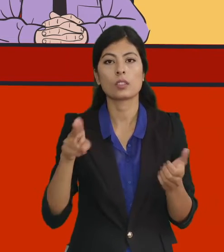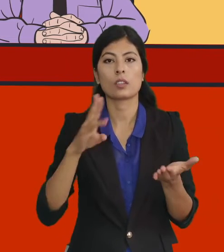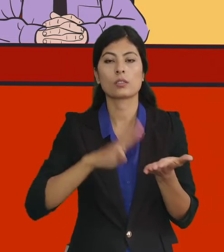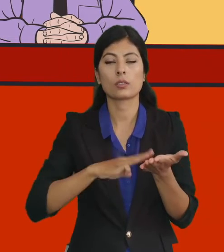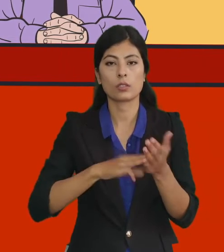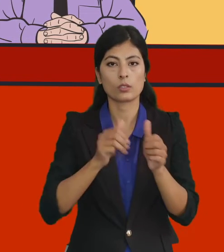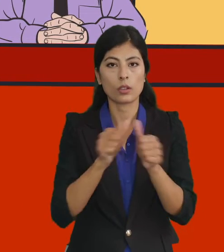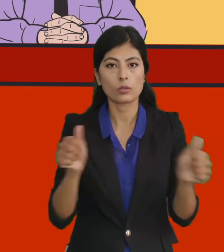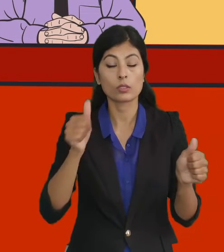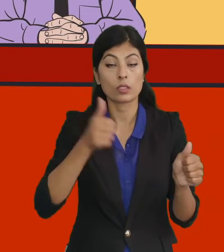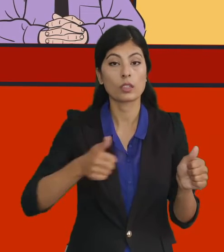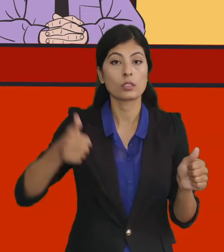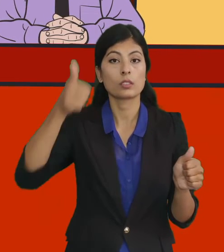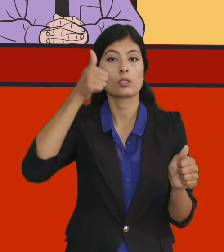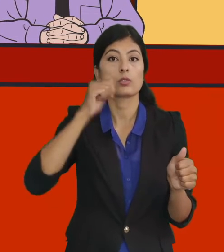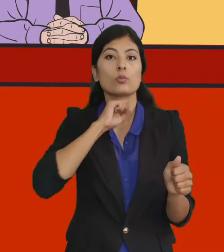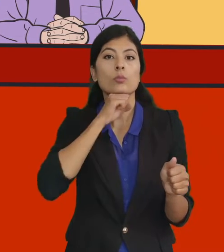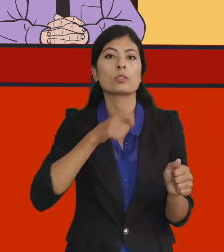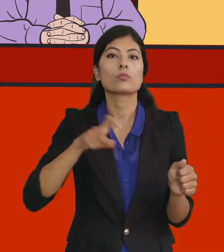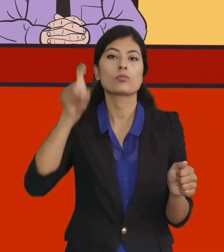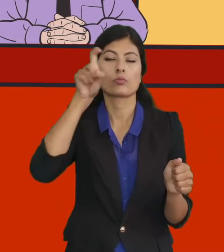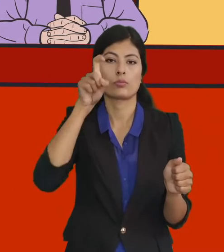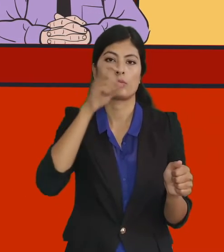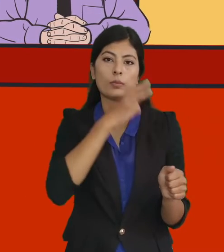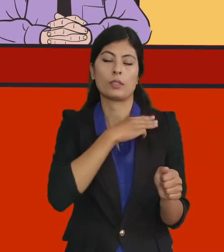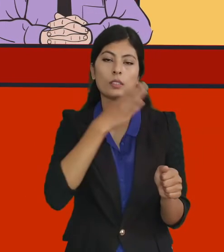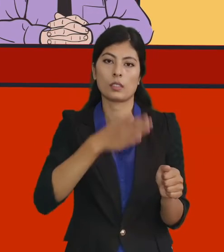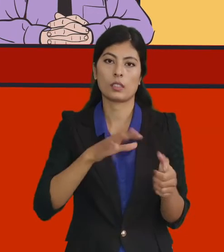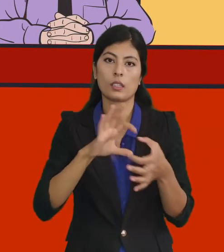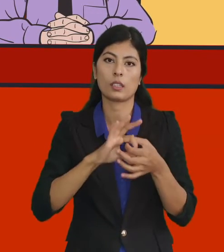समय निश्चित कैल गेल 3 गोटे सदस्य में से